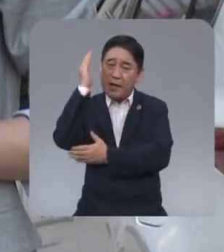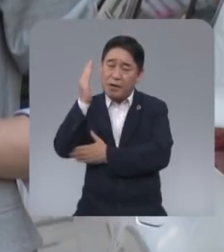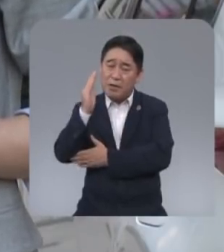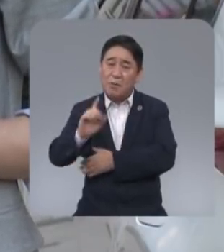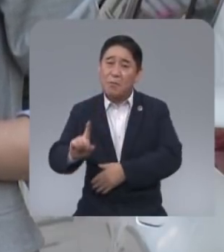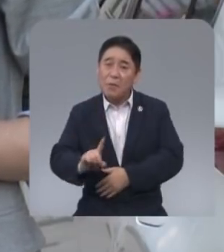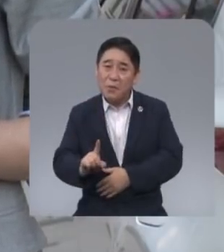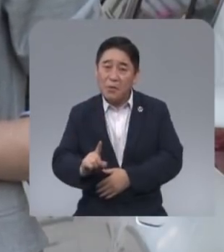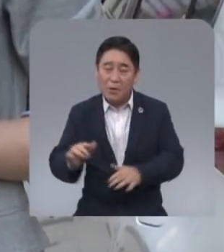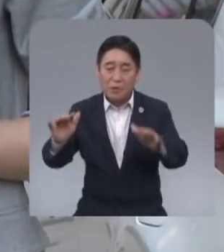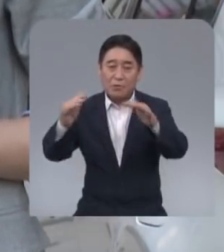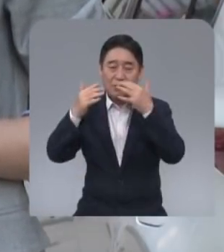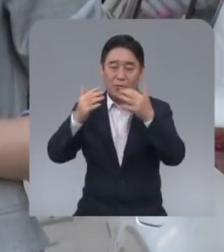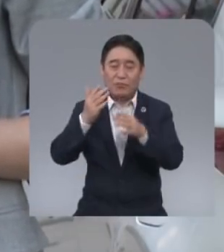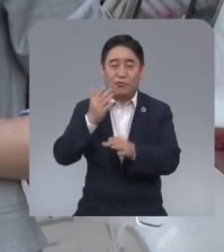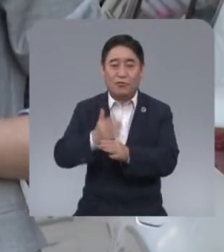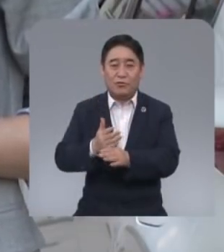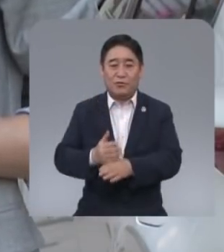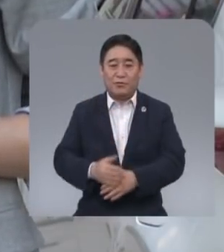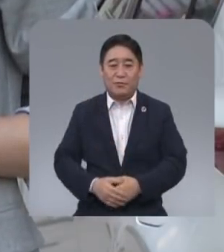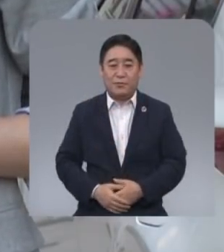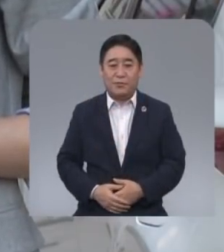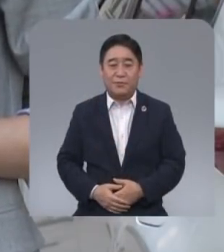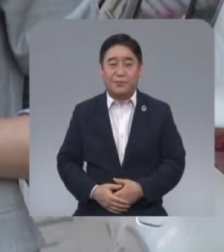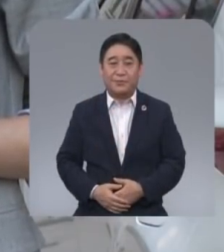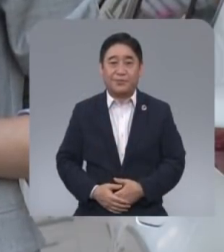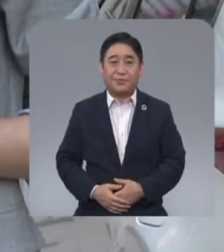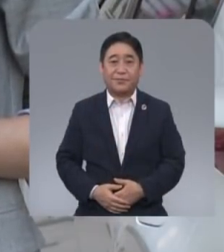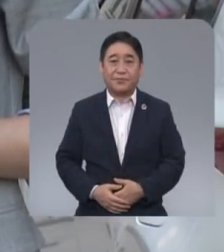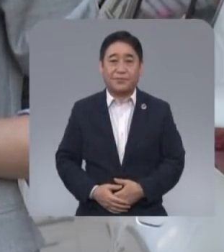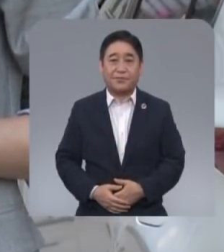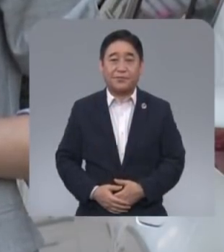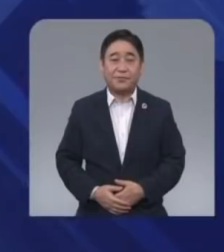내놓을지 주목됩니다. 뉴욕에서 KBS 뉴스 이정민입니다.